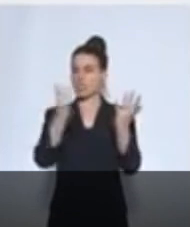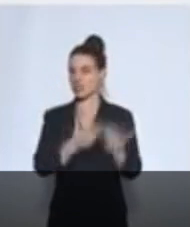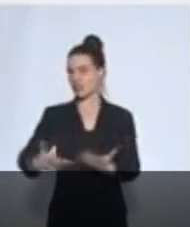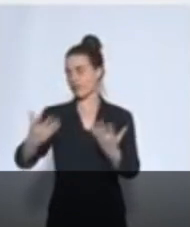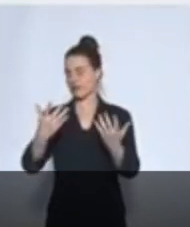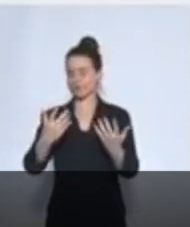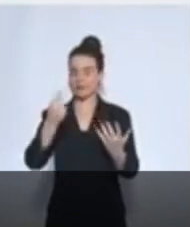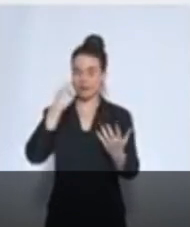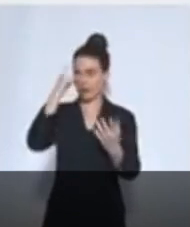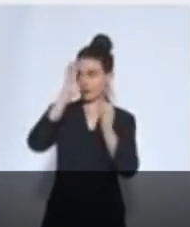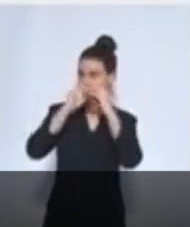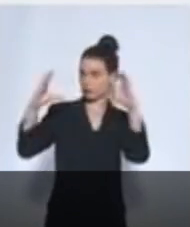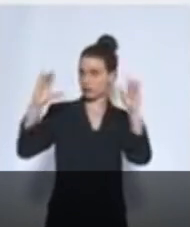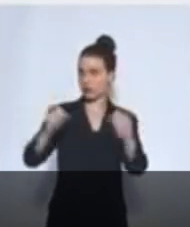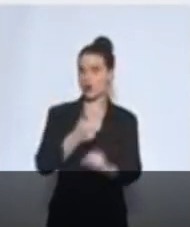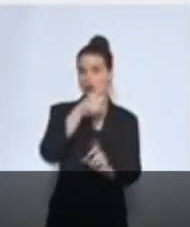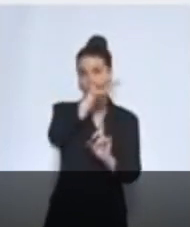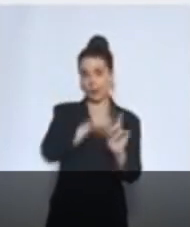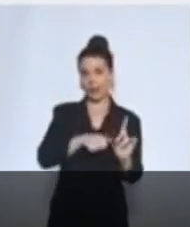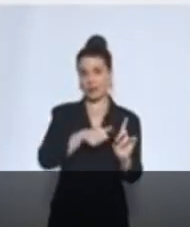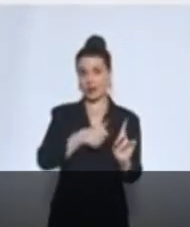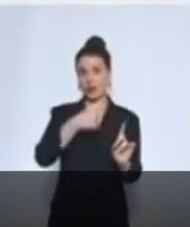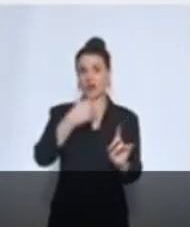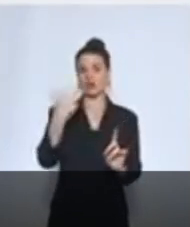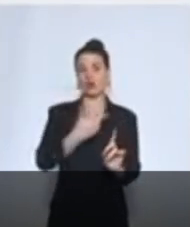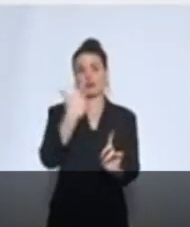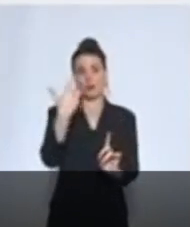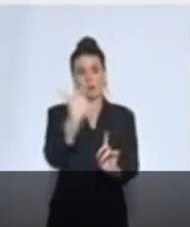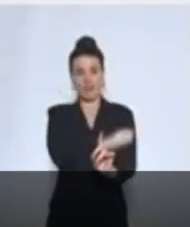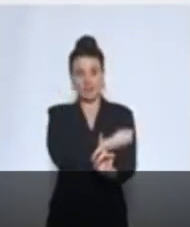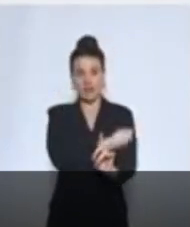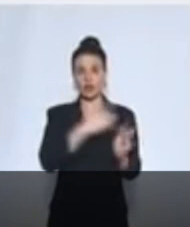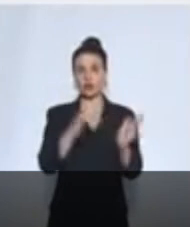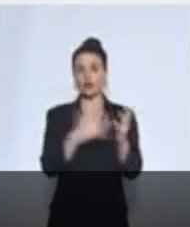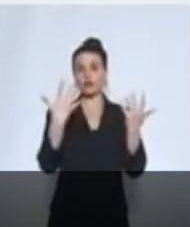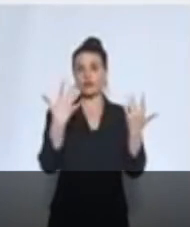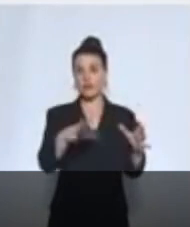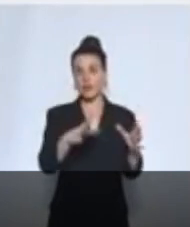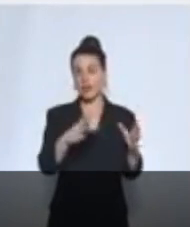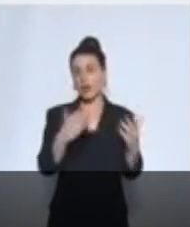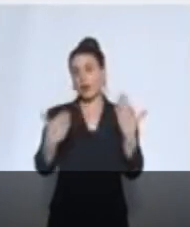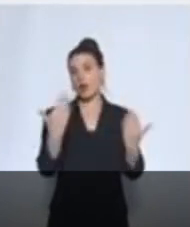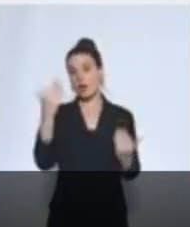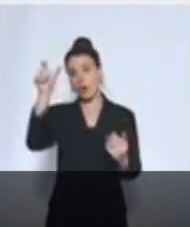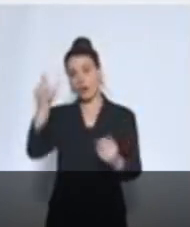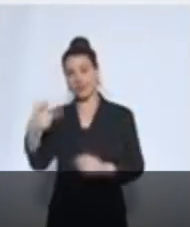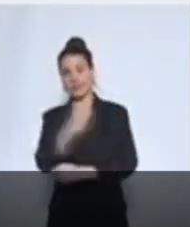complètement vaccinée a 4 fois et demi moins de risque d'attraper la Covid et